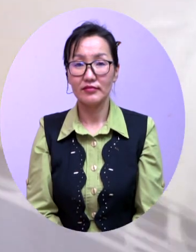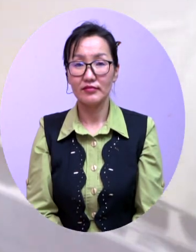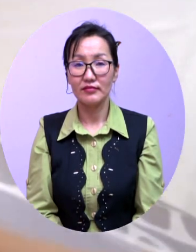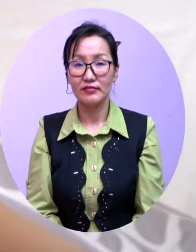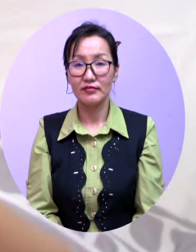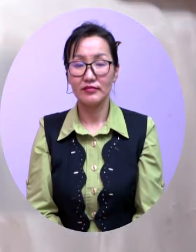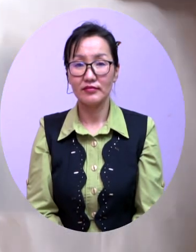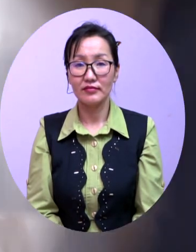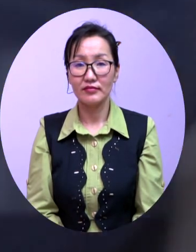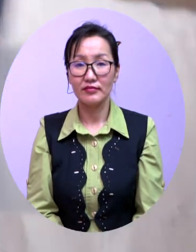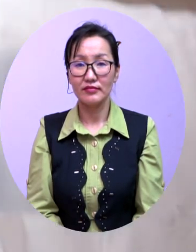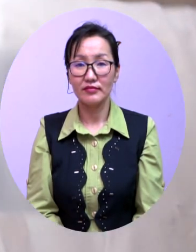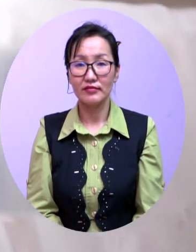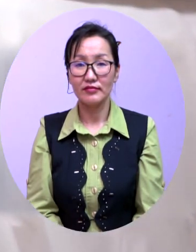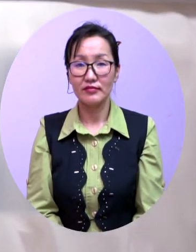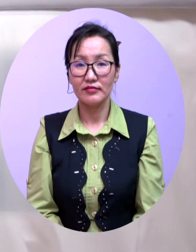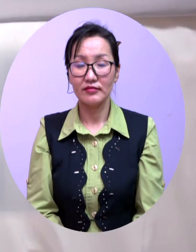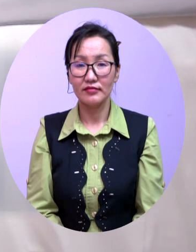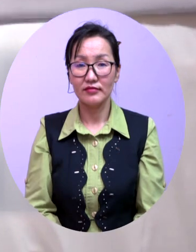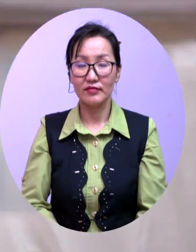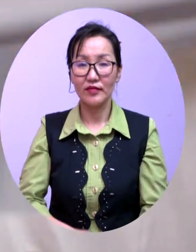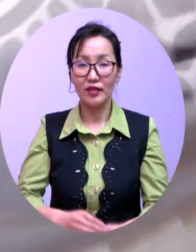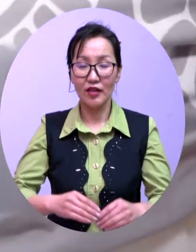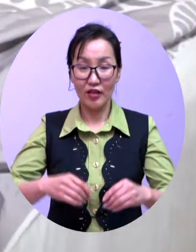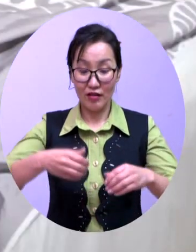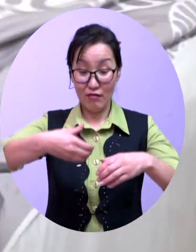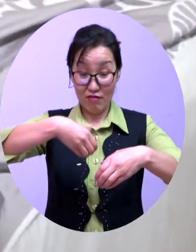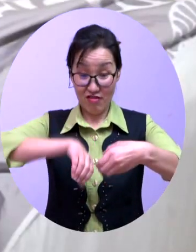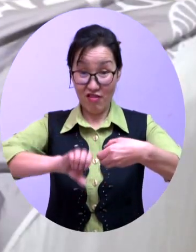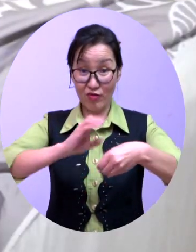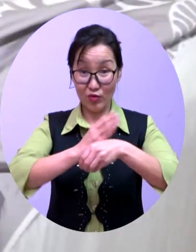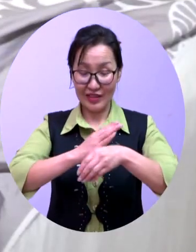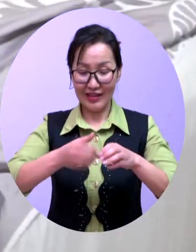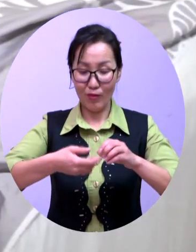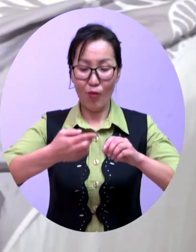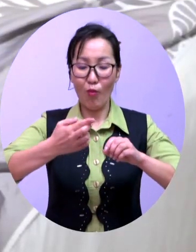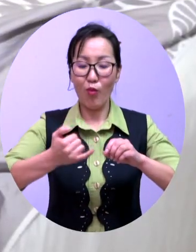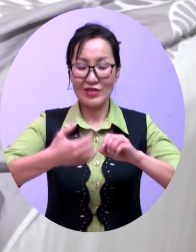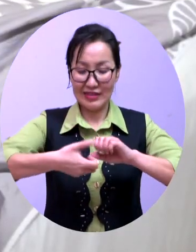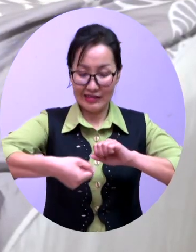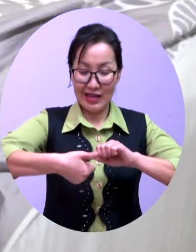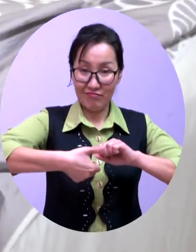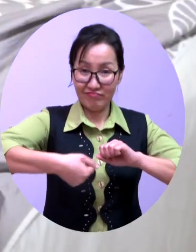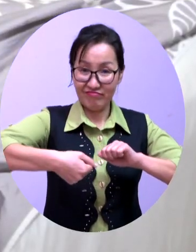хөнжлөө ор дагуу байрлуулж битүү талаас нь задалж